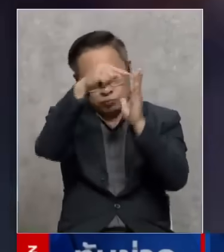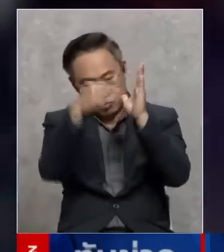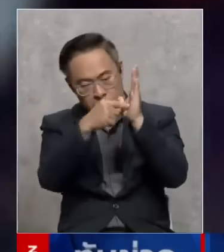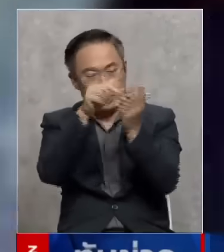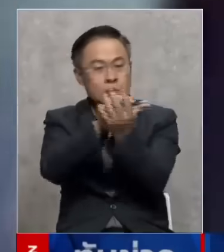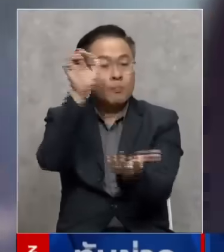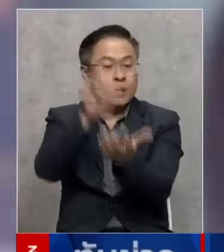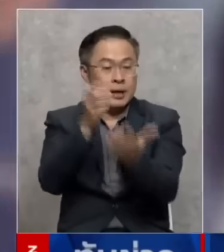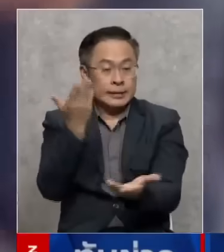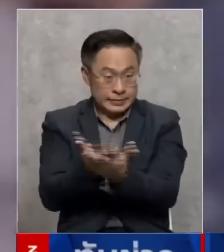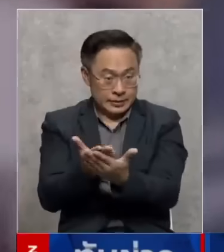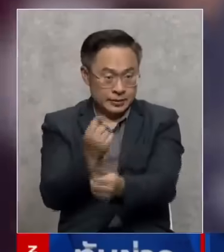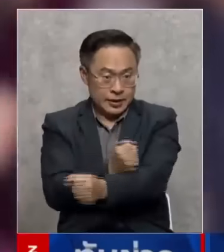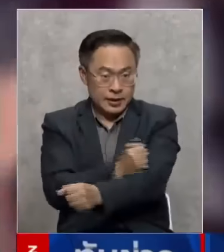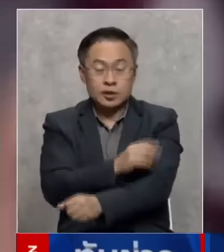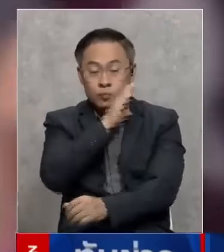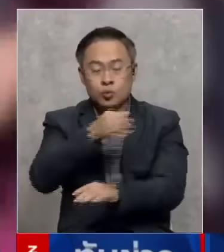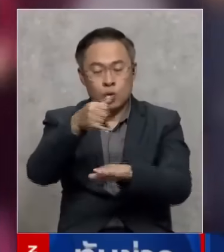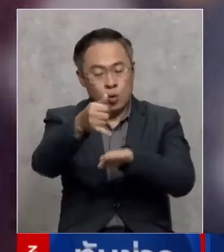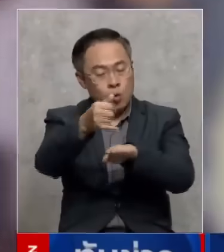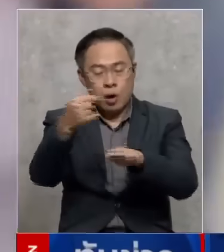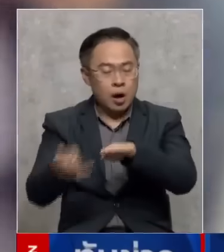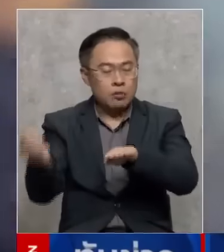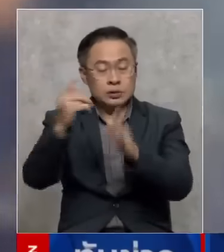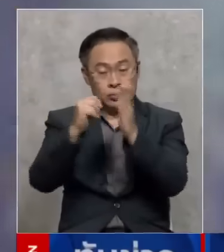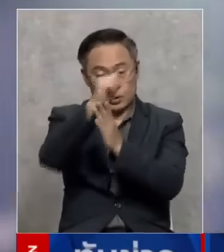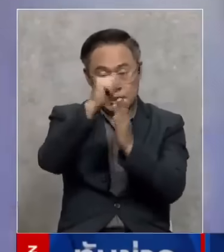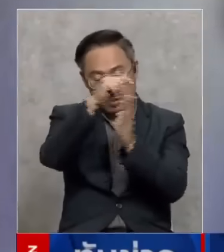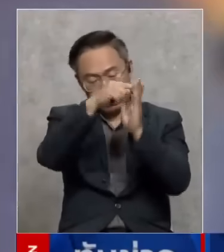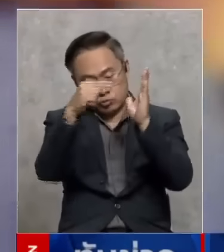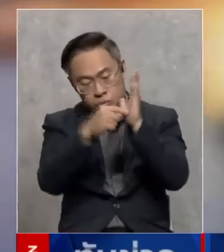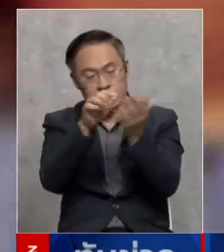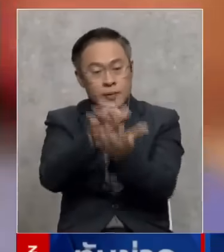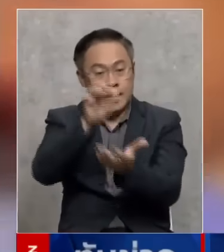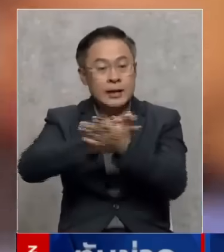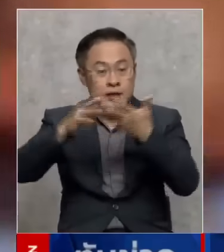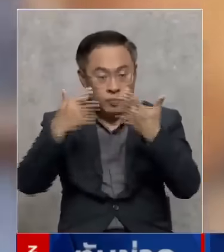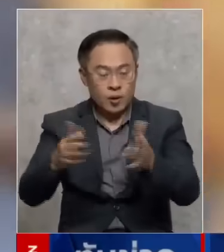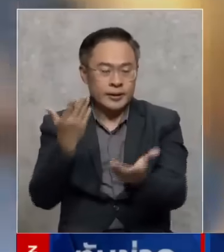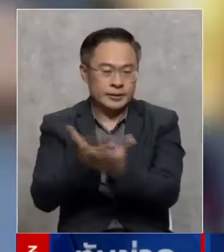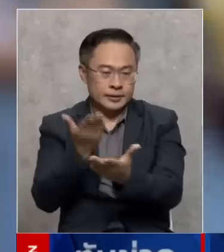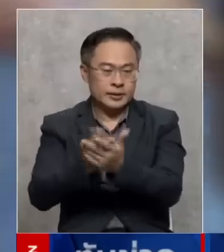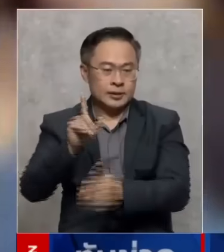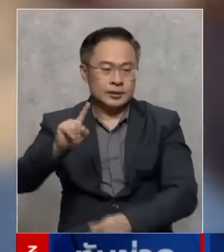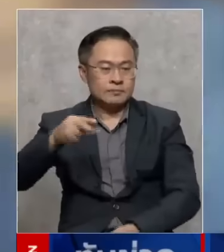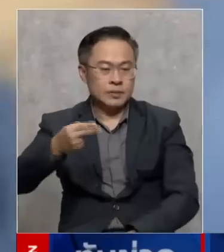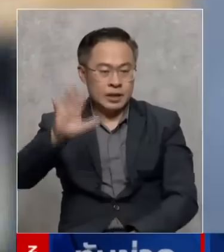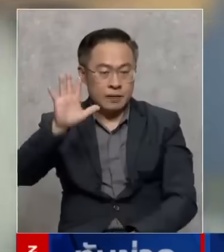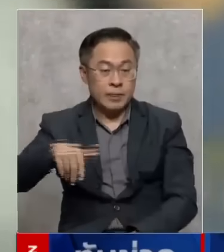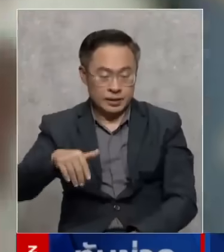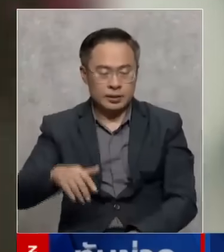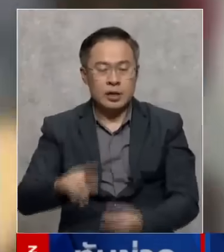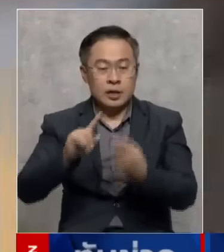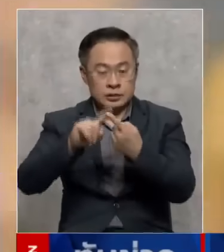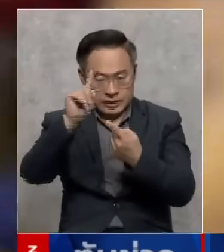ค่าจ้าง15,000บาทโดยมีนายก้องภพชาวอำเภอวังเจ้าจังหวัดตากขับรถกระบะสีขาวนำเส้นทางเพื่อจะคอยดู